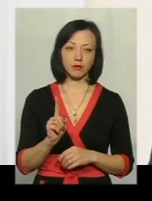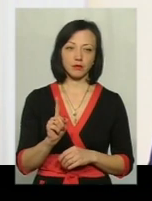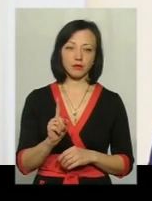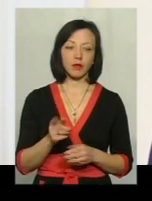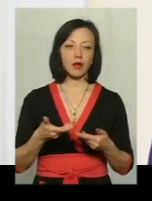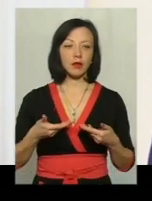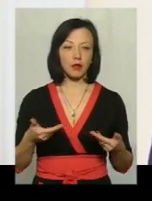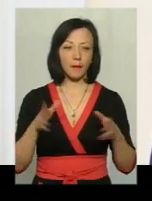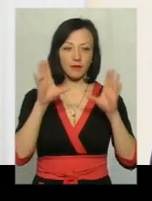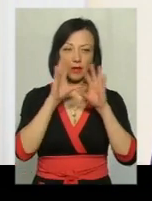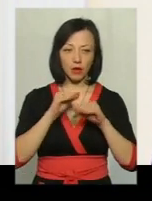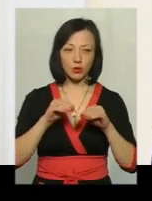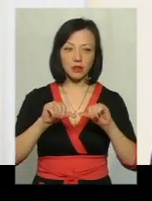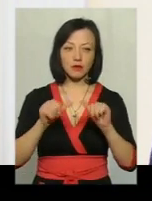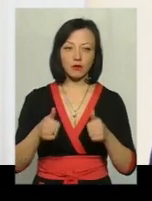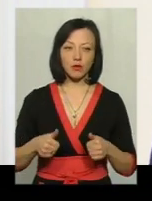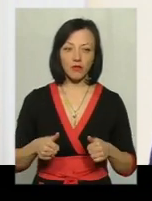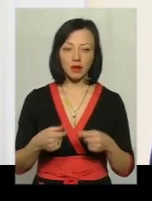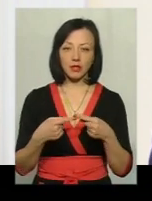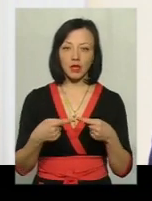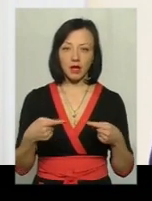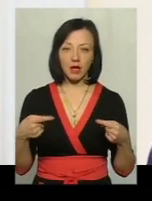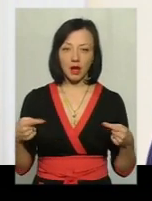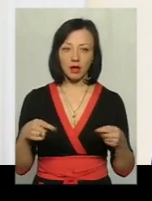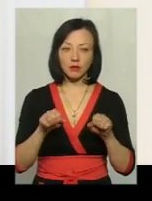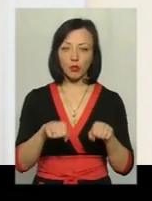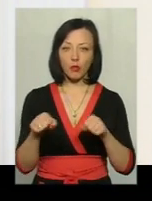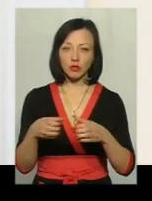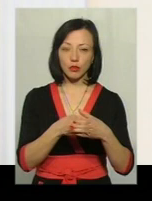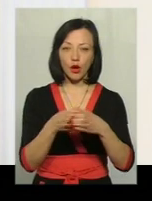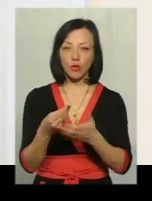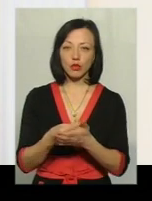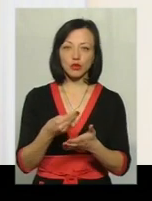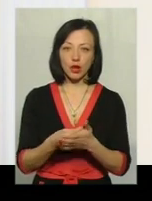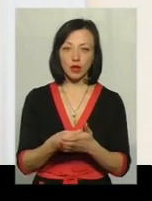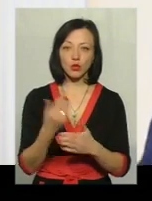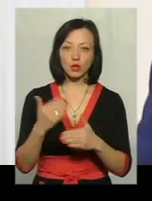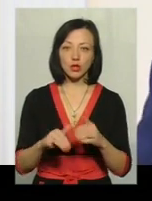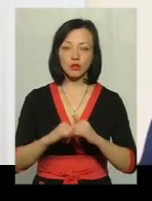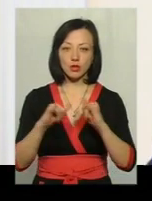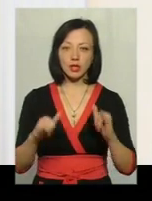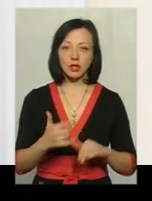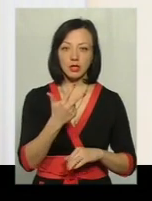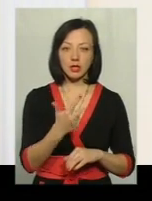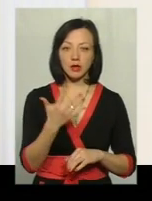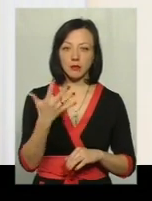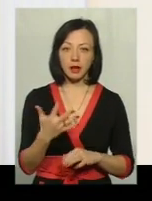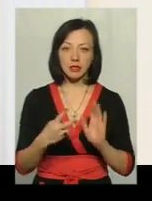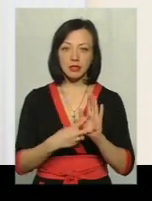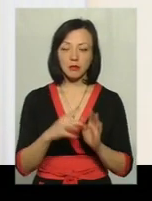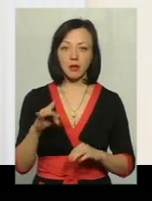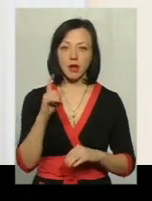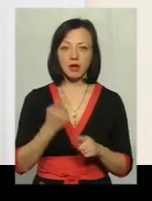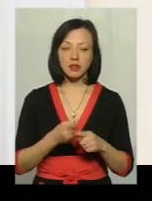нам вдалося сформувати ряд спроможних громад. Бюджети таких громад вже зросли на 3, 5, 7 разів.